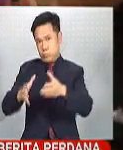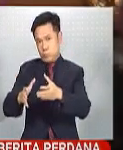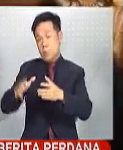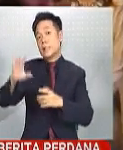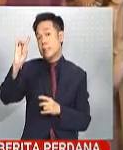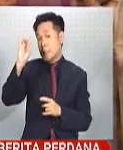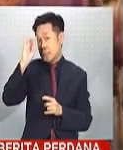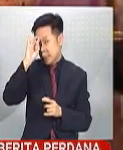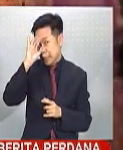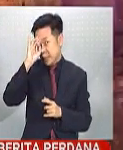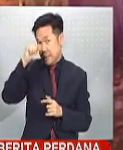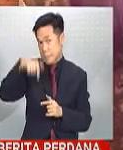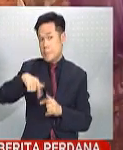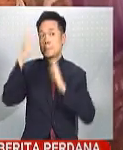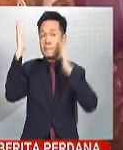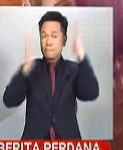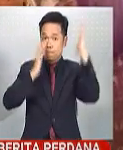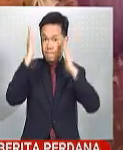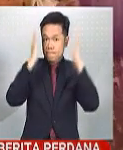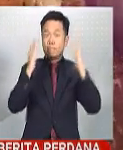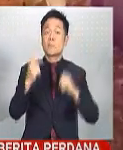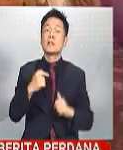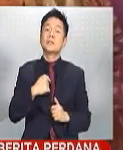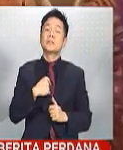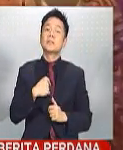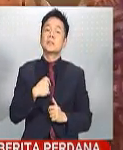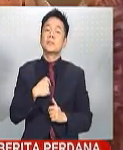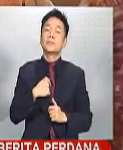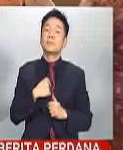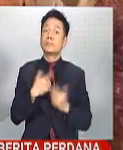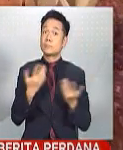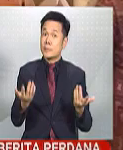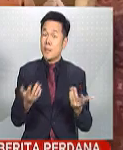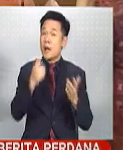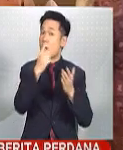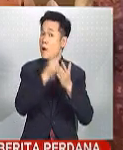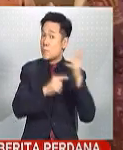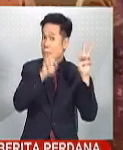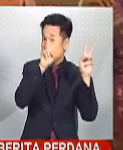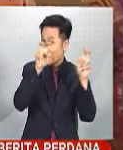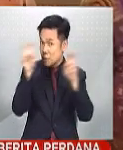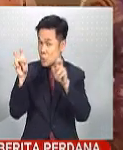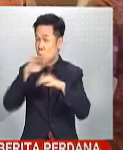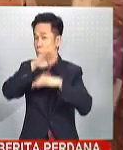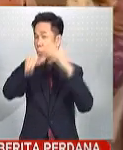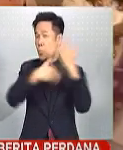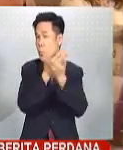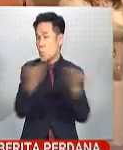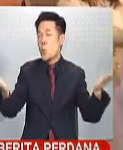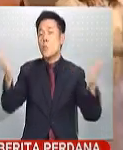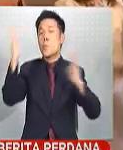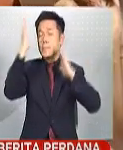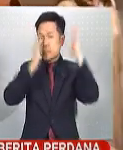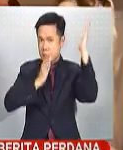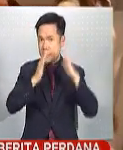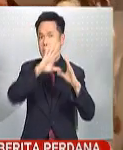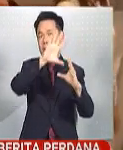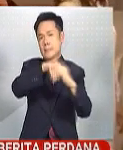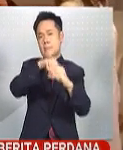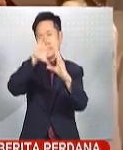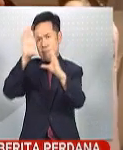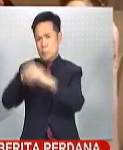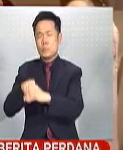kabinet. Maka peran saya bukan saja hanya jaga isu-isu berkenaan dengan semua manusia tetapi keseluruhan. Dari